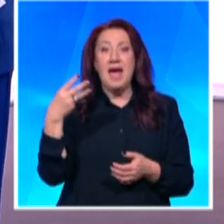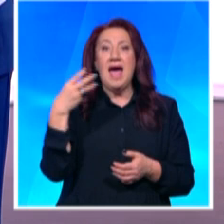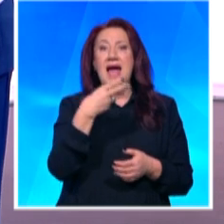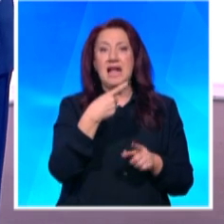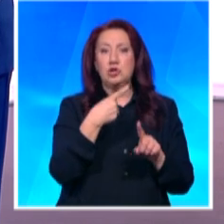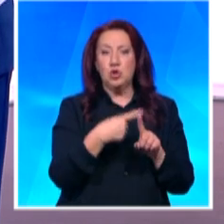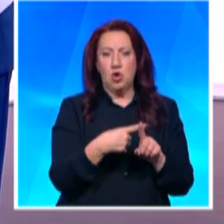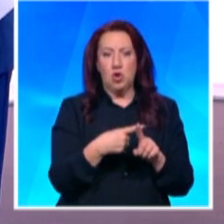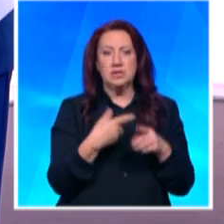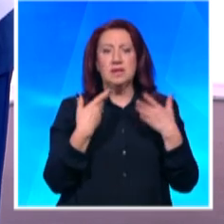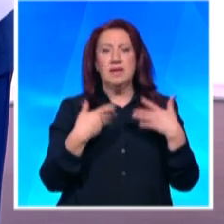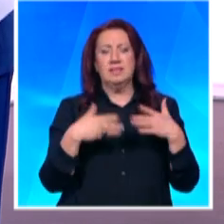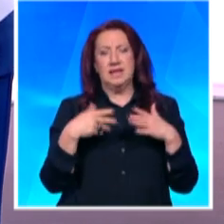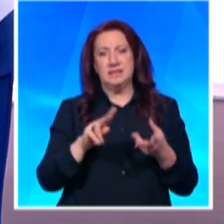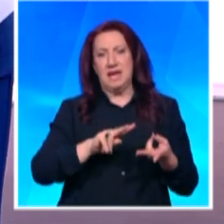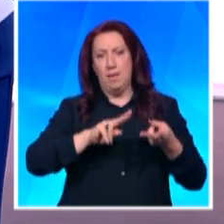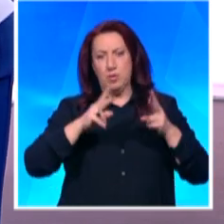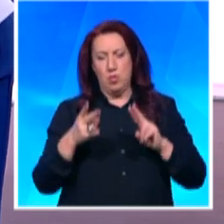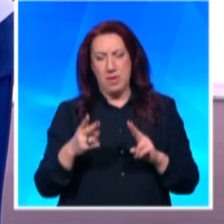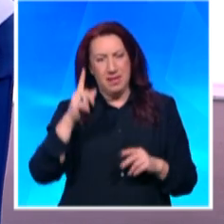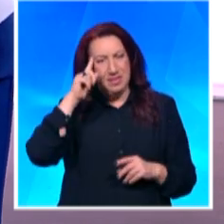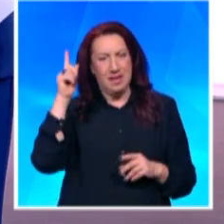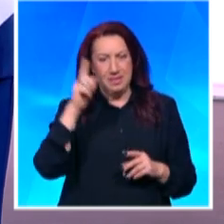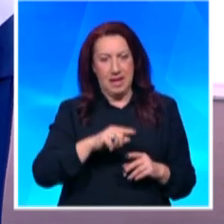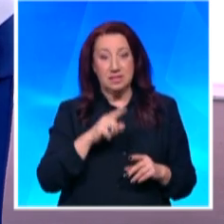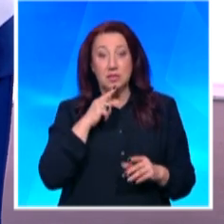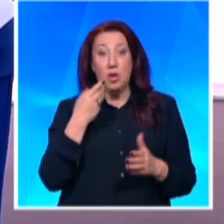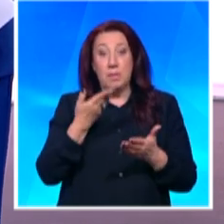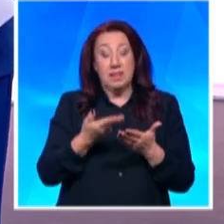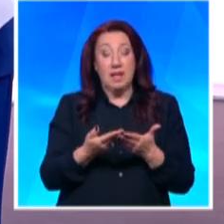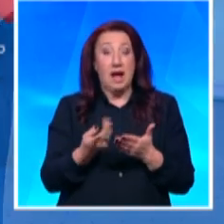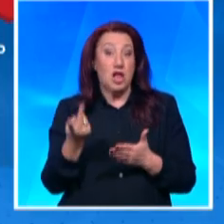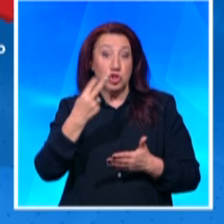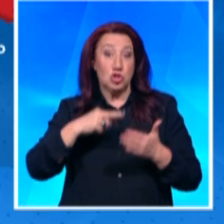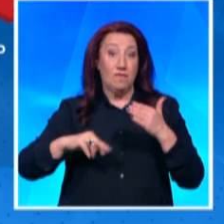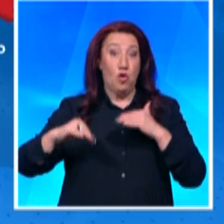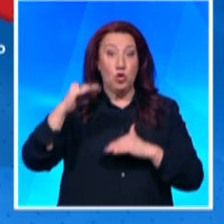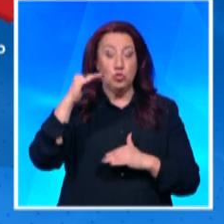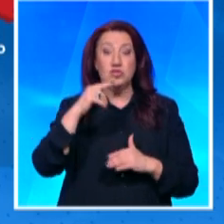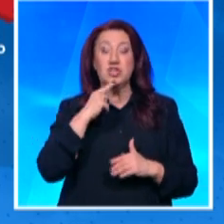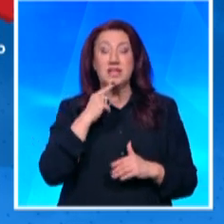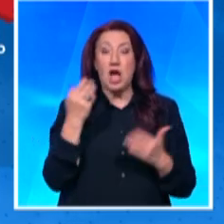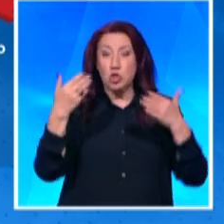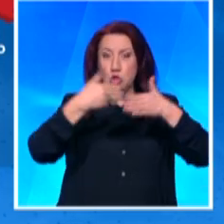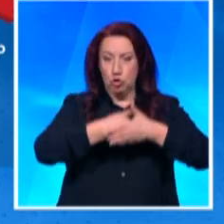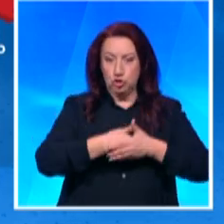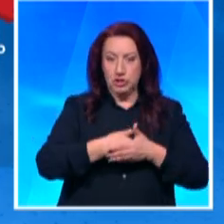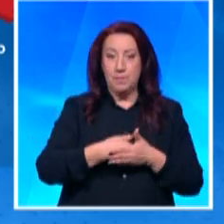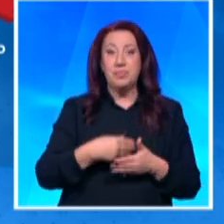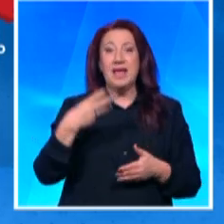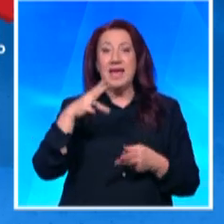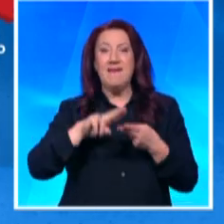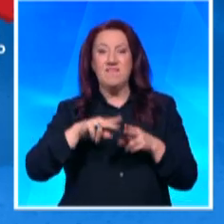не иска промяна в дневната тарифа, но предлага почти двойно увеличение на нощната. EVN иска минимално повишение на